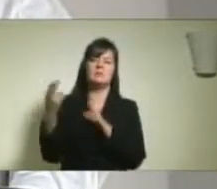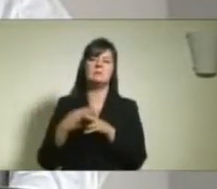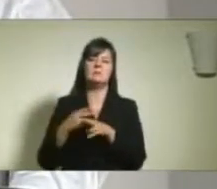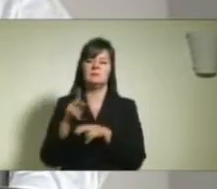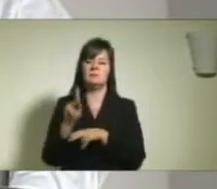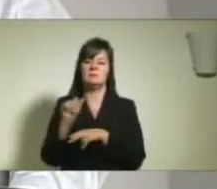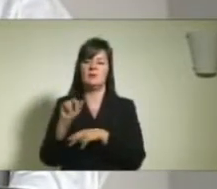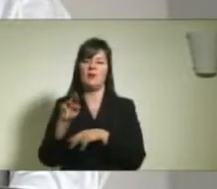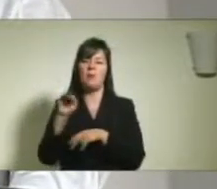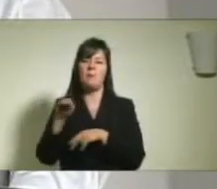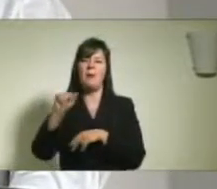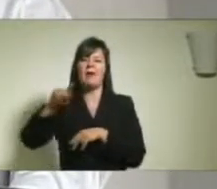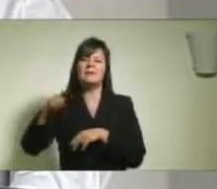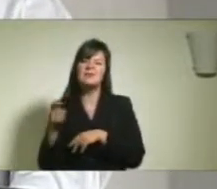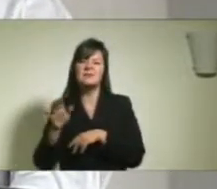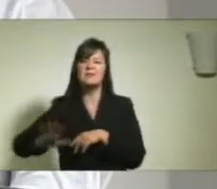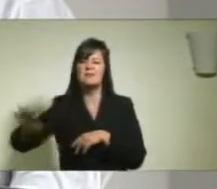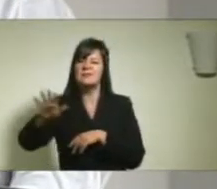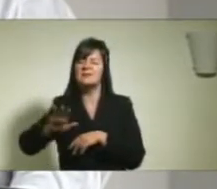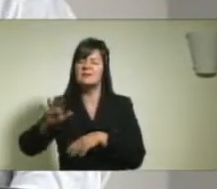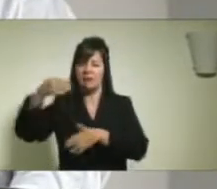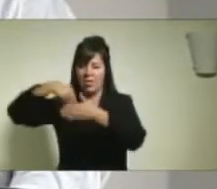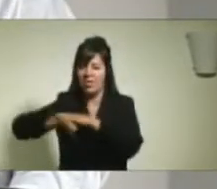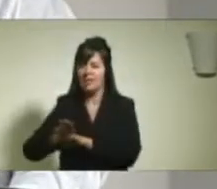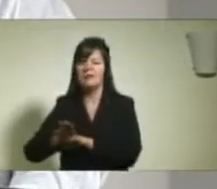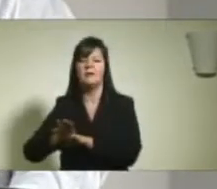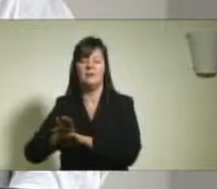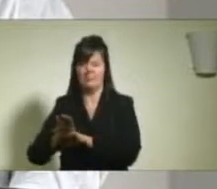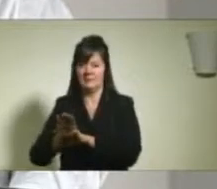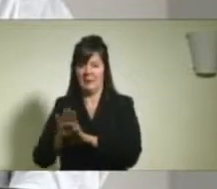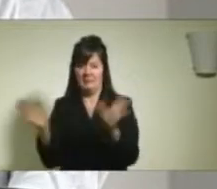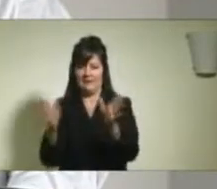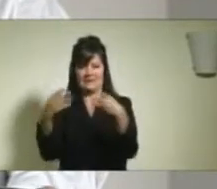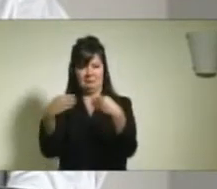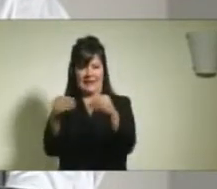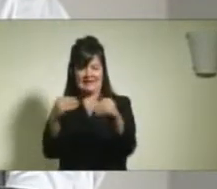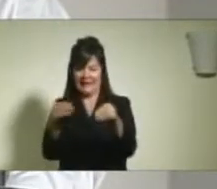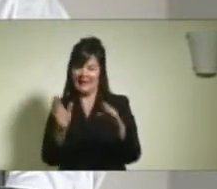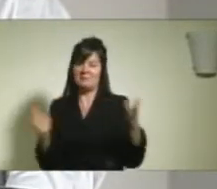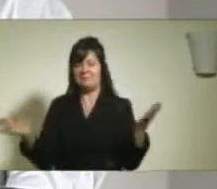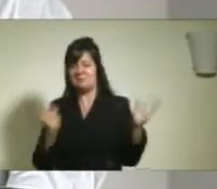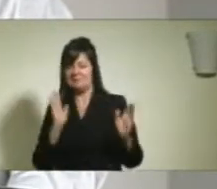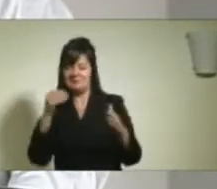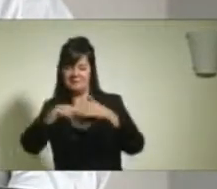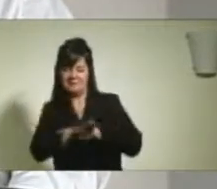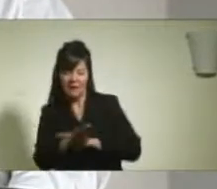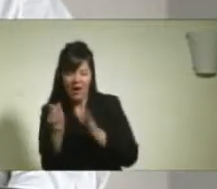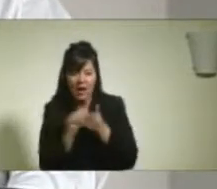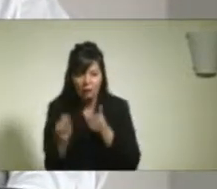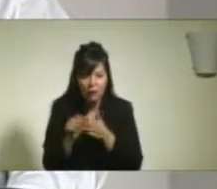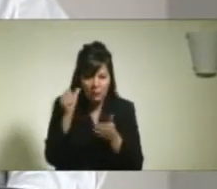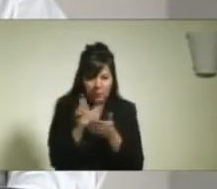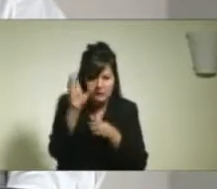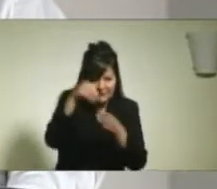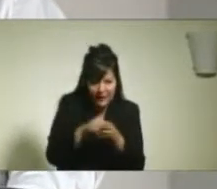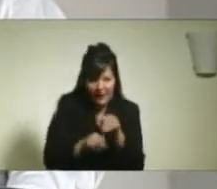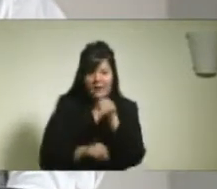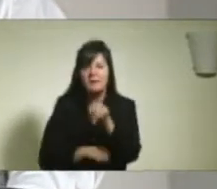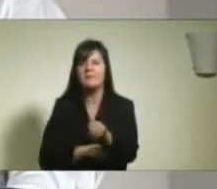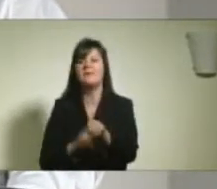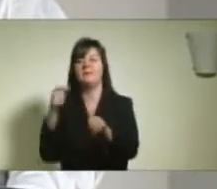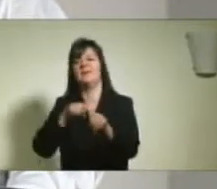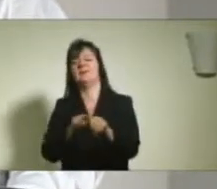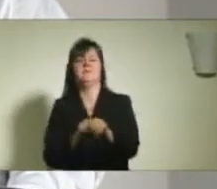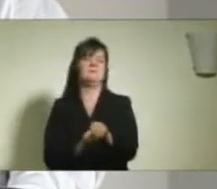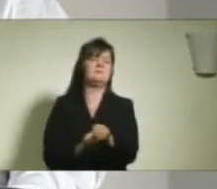s'appelle CarMax. Et là, c'était dans un petit magasin, le bureau de poste. Et j'ai